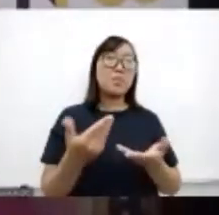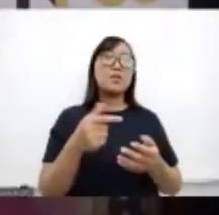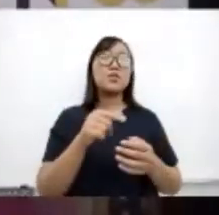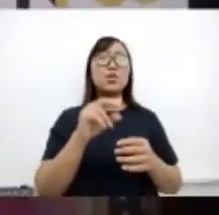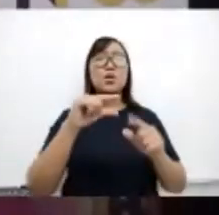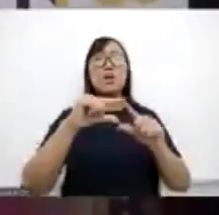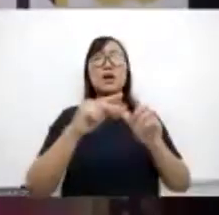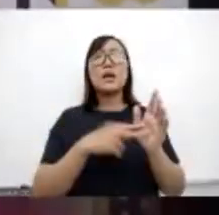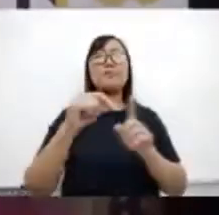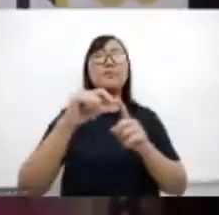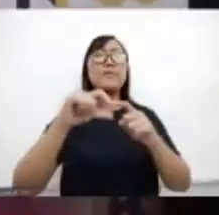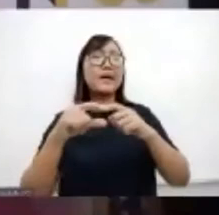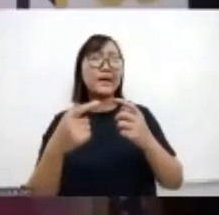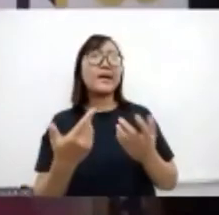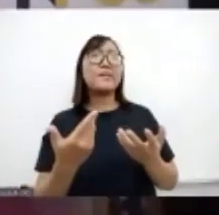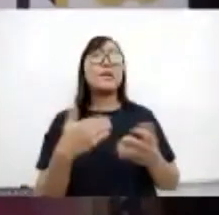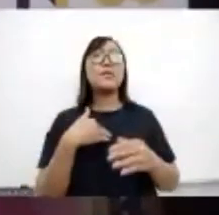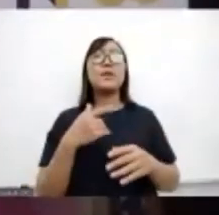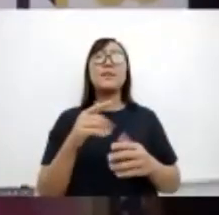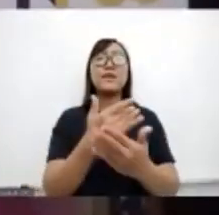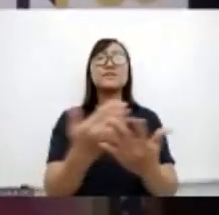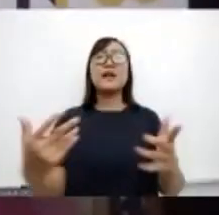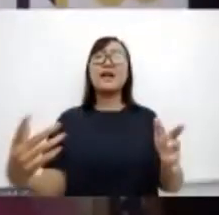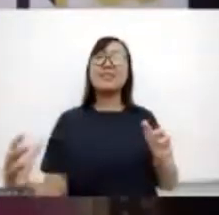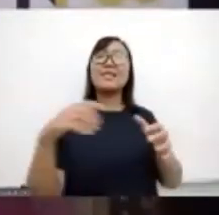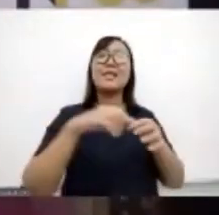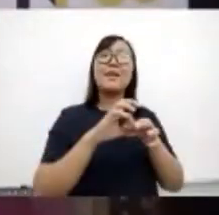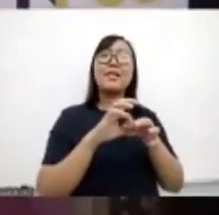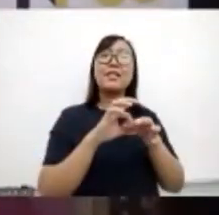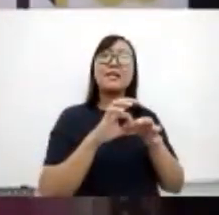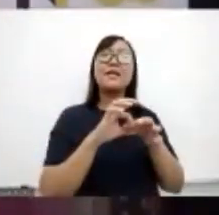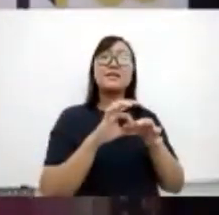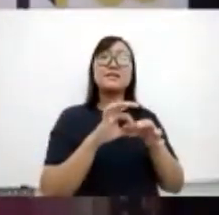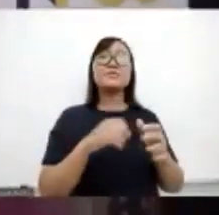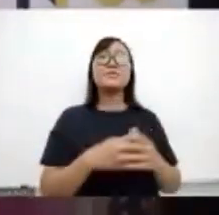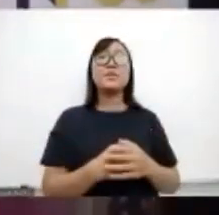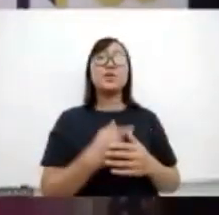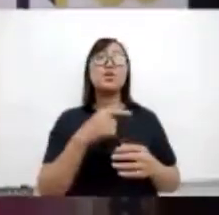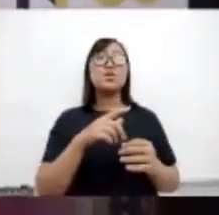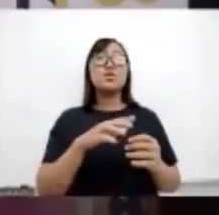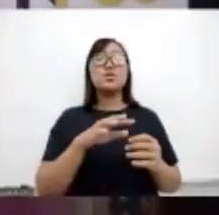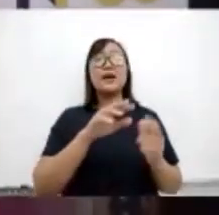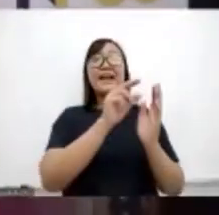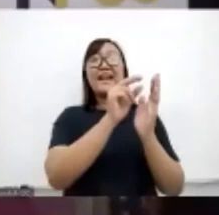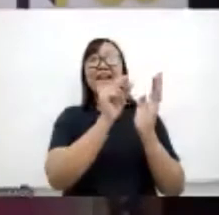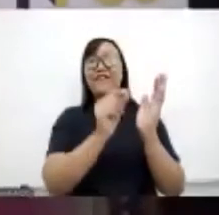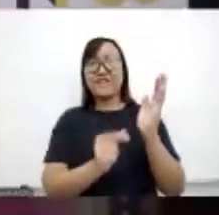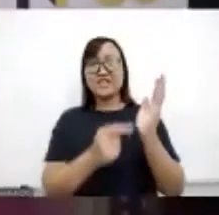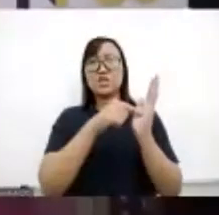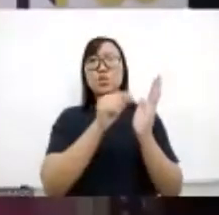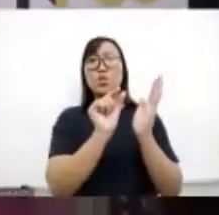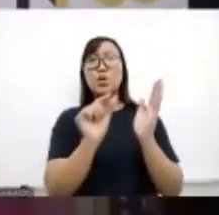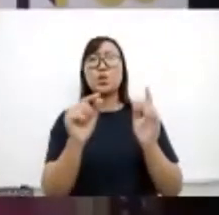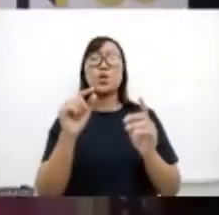melibatkan masyarakat betul jadi sangat partisipatif itu kemudian revisi undang-undang terorisme misalnya itu juga di stannya sicep